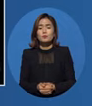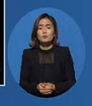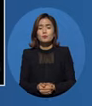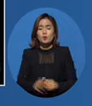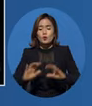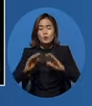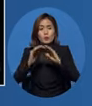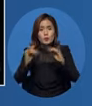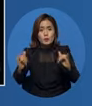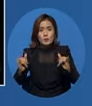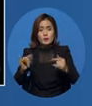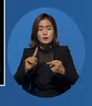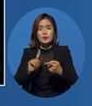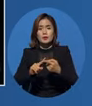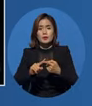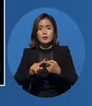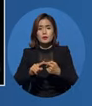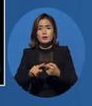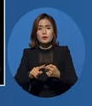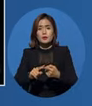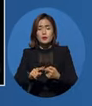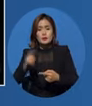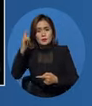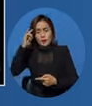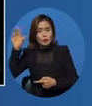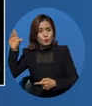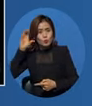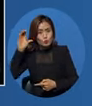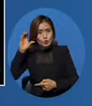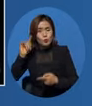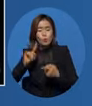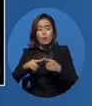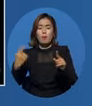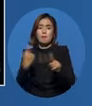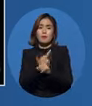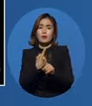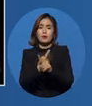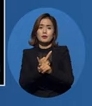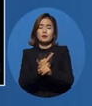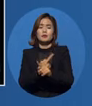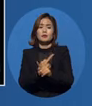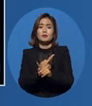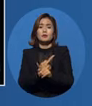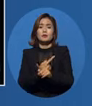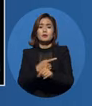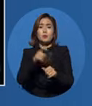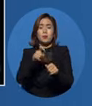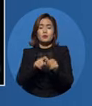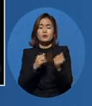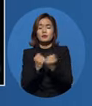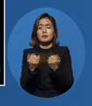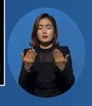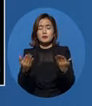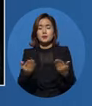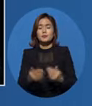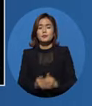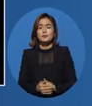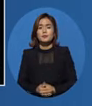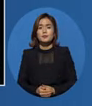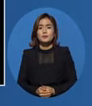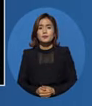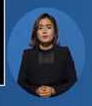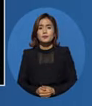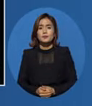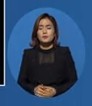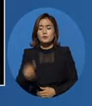국민들의 여론도 수령해서 어 좀 바꾸자 이런 취지로 제가 말씀드린 겁니다 우리